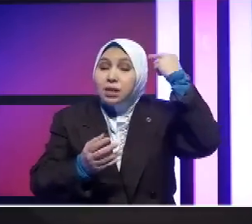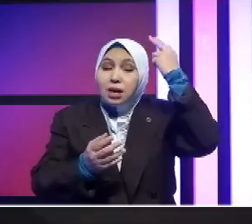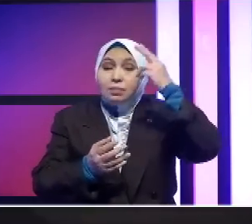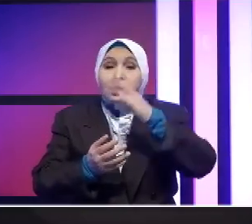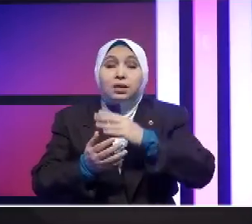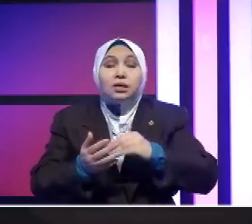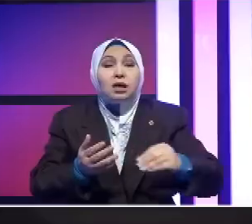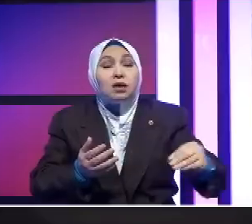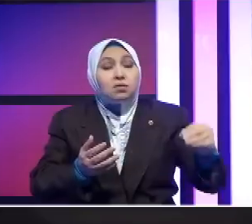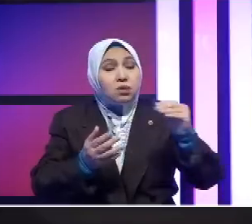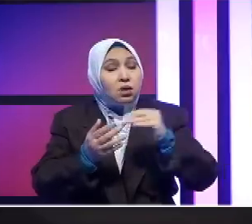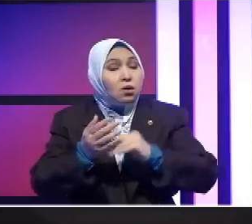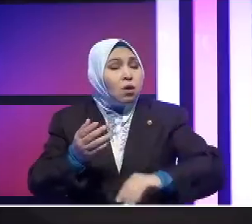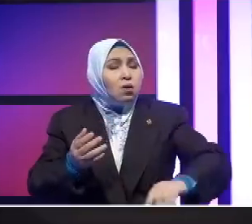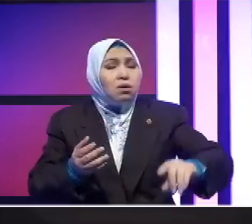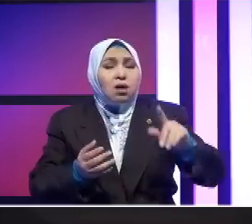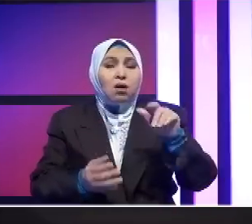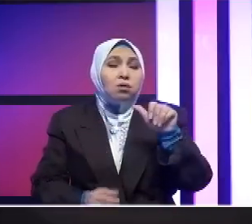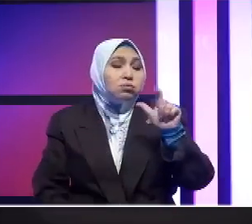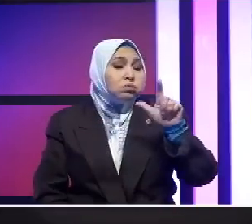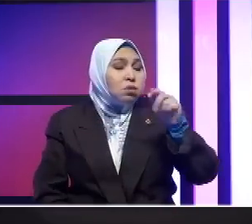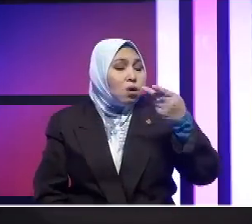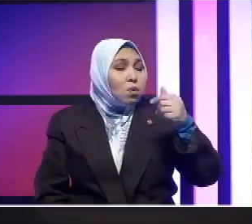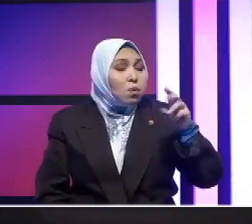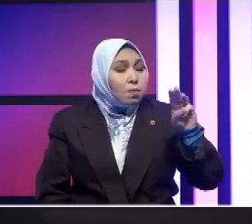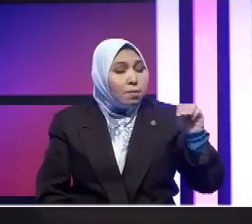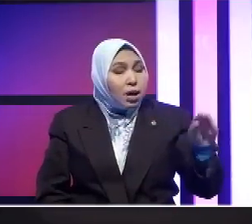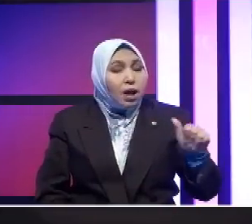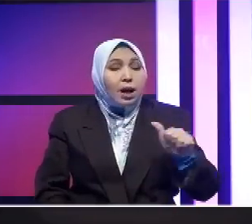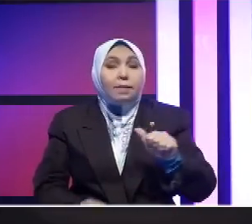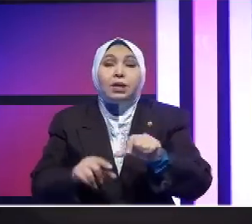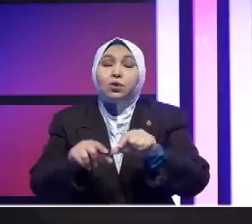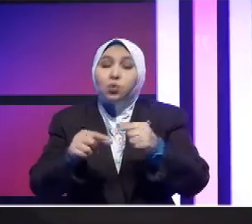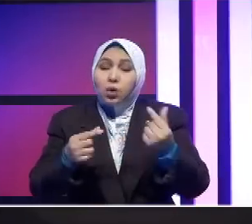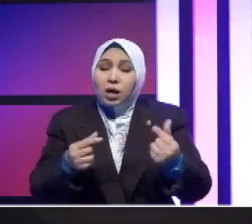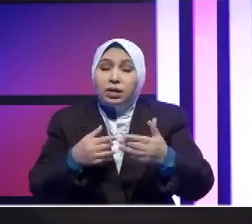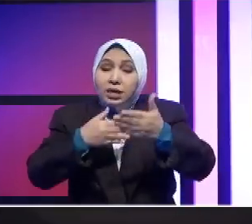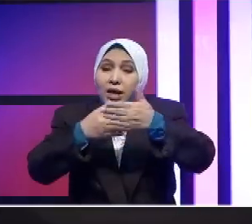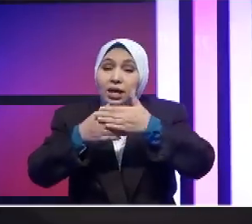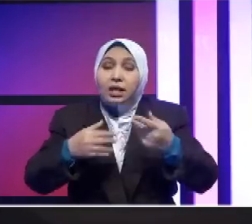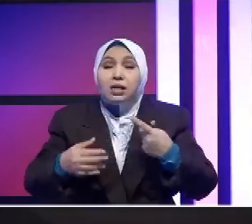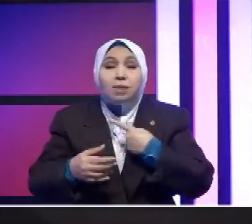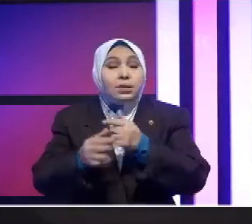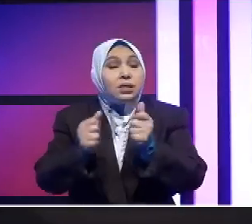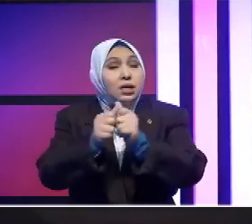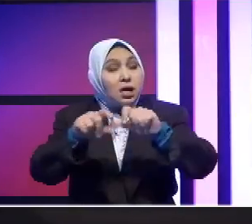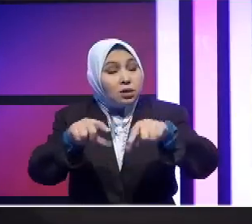mursalin. اللهم ارحمنا بالقرآن وأكرمنا